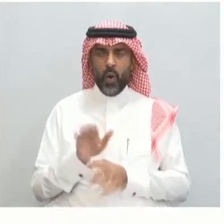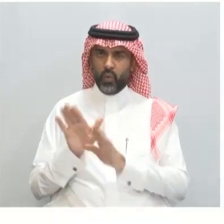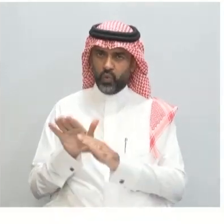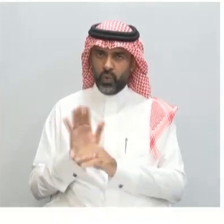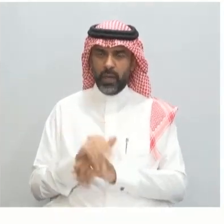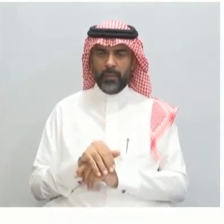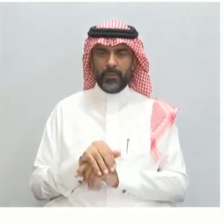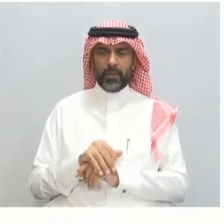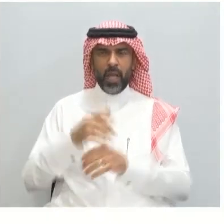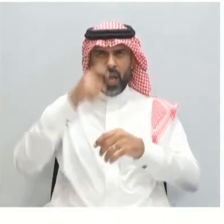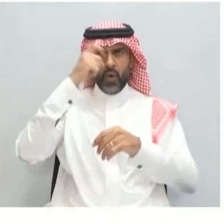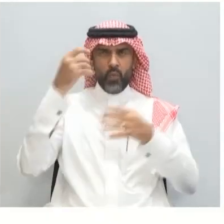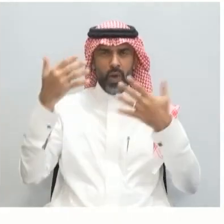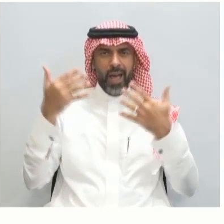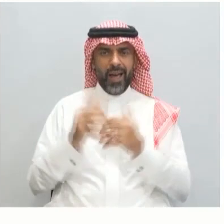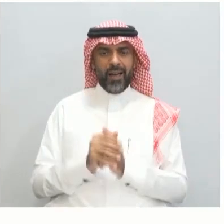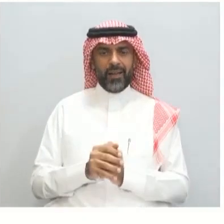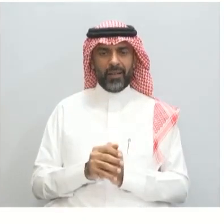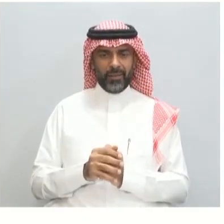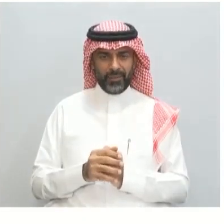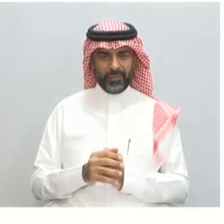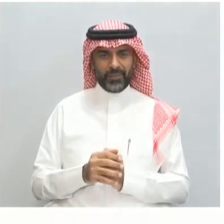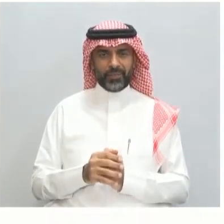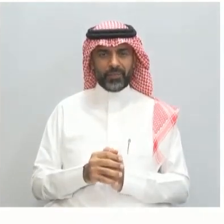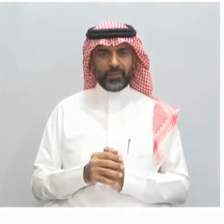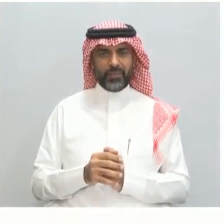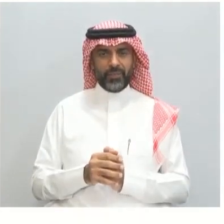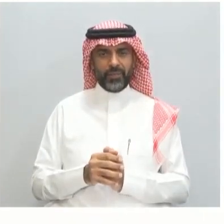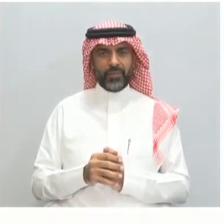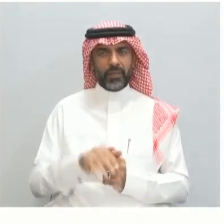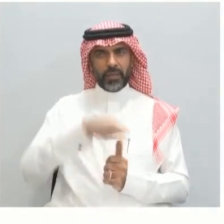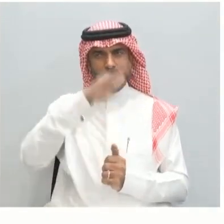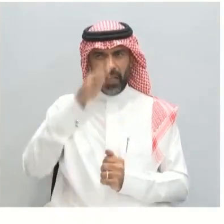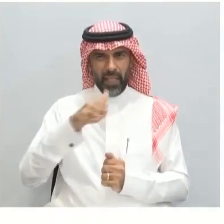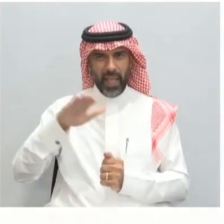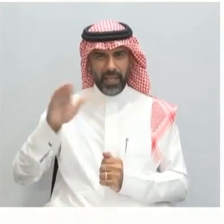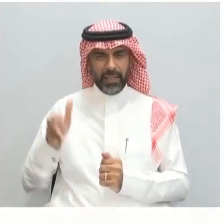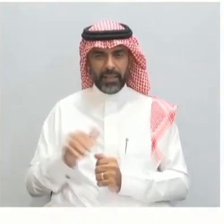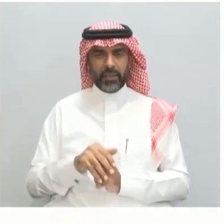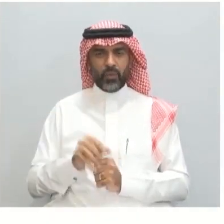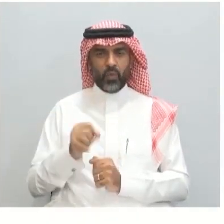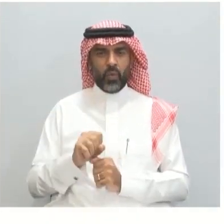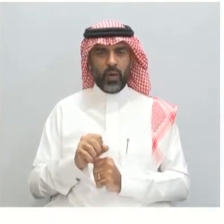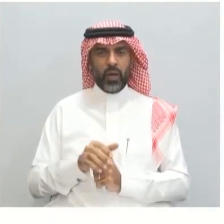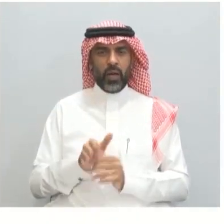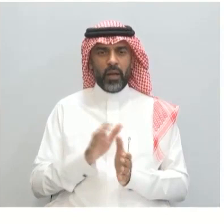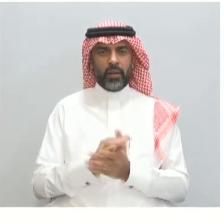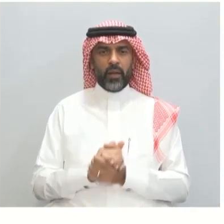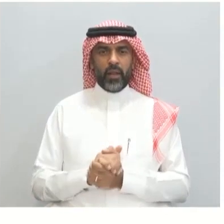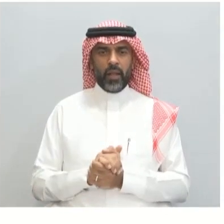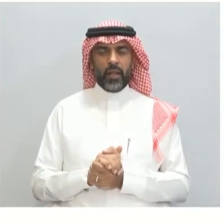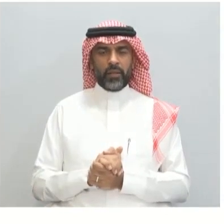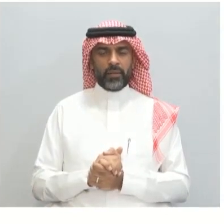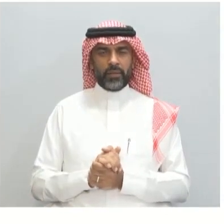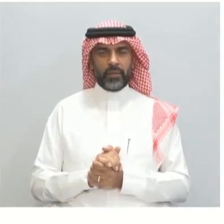ووجودها المناخ ايضا له تاثير واضح على حياه الحيوانات والتضاريس ايضا لها تاثير ومن